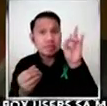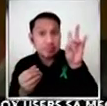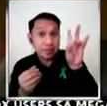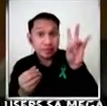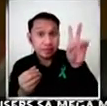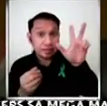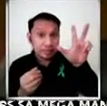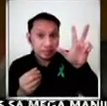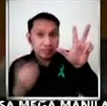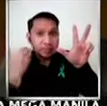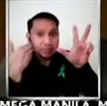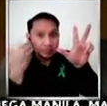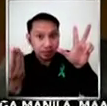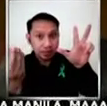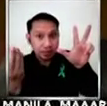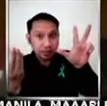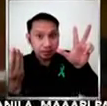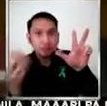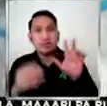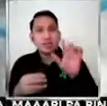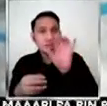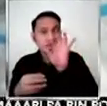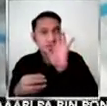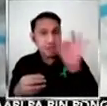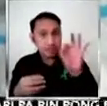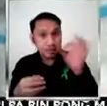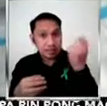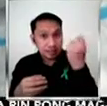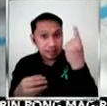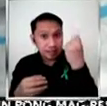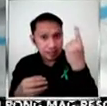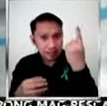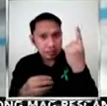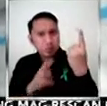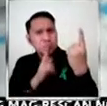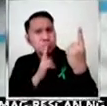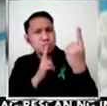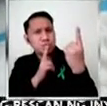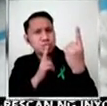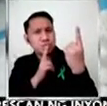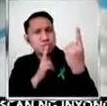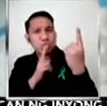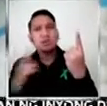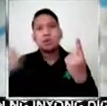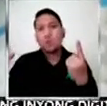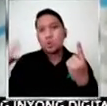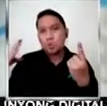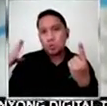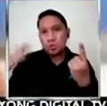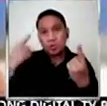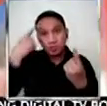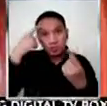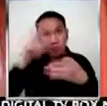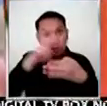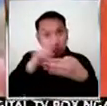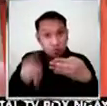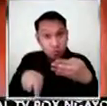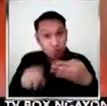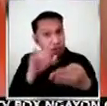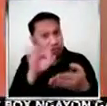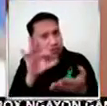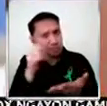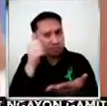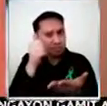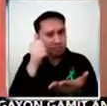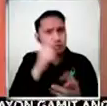namamatay. 911 ang mga suspected cases na naghihintay ng resulta ng confirmatory testing o nasa mga quarantine